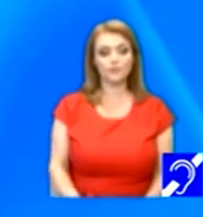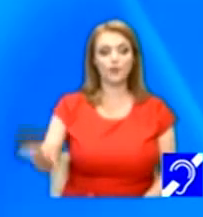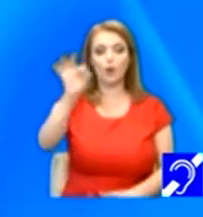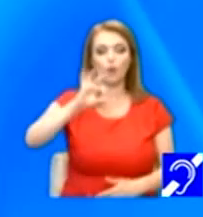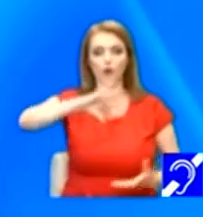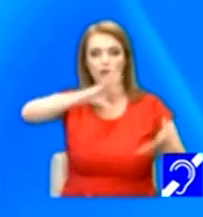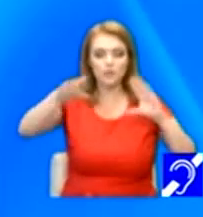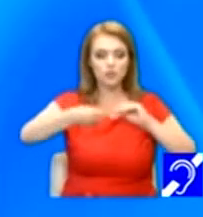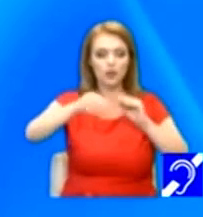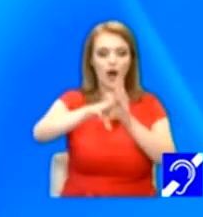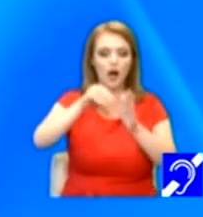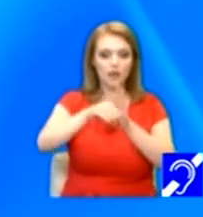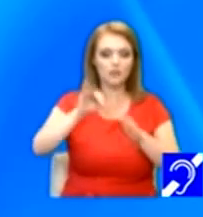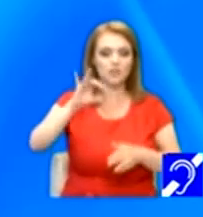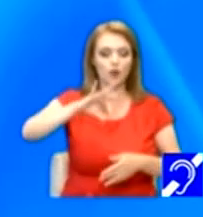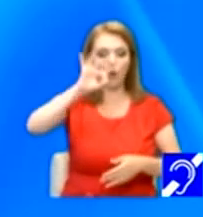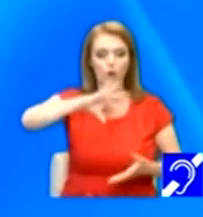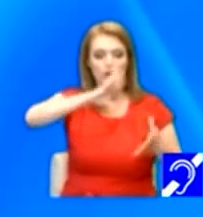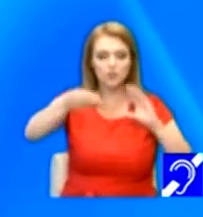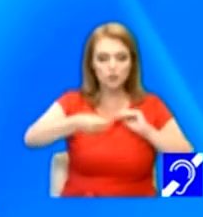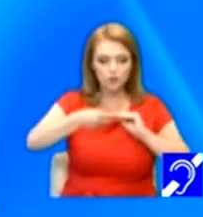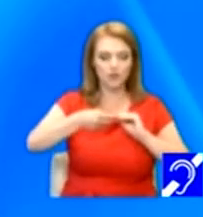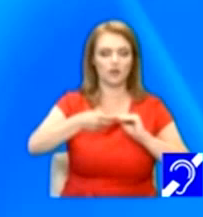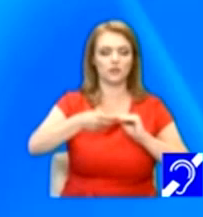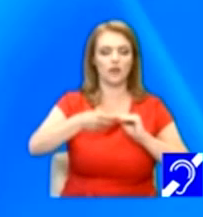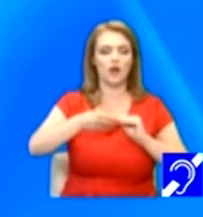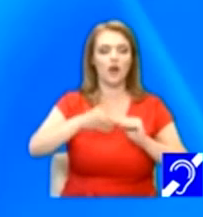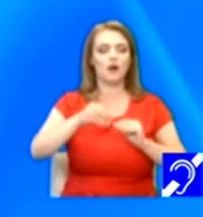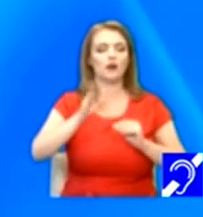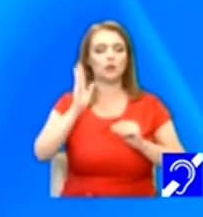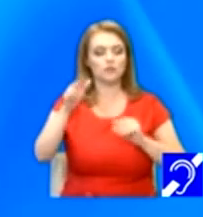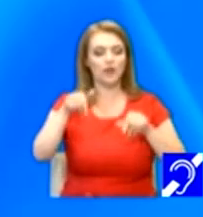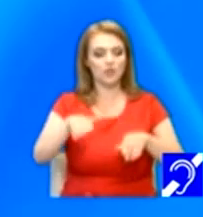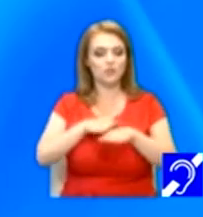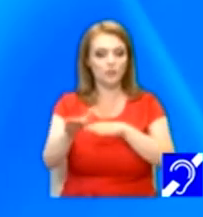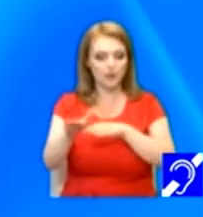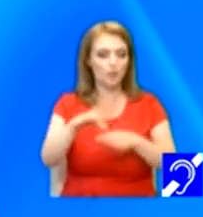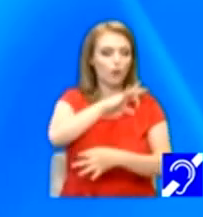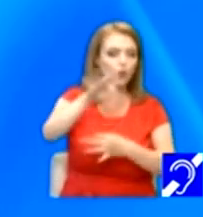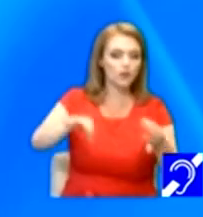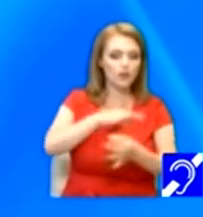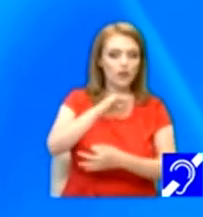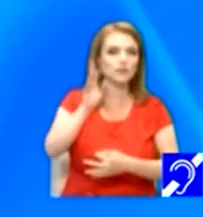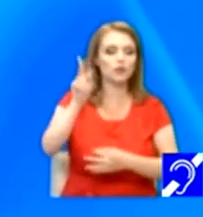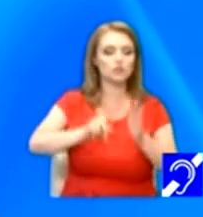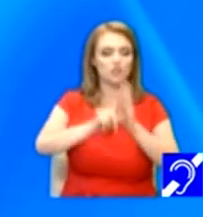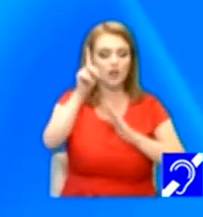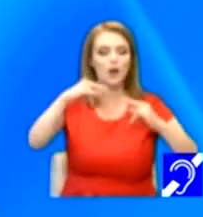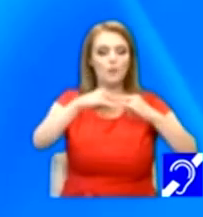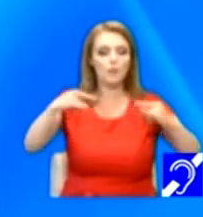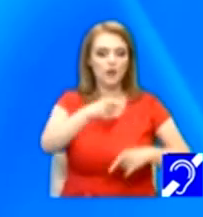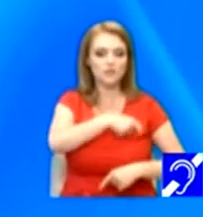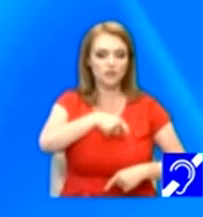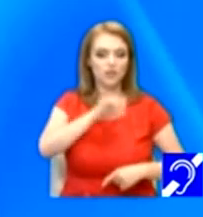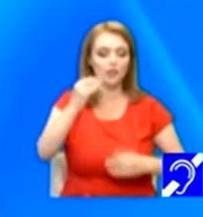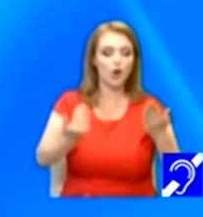Despre rezultatele alegerilor și despre proiectele strategice importante ale Republicii Moldova, proiecte ce vor fi pe masa deputaților și a